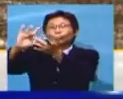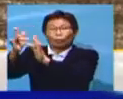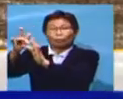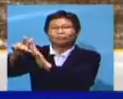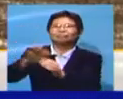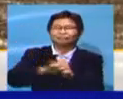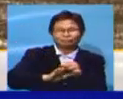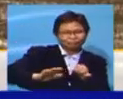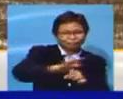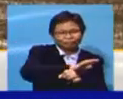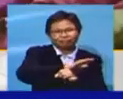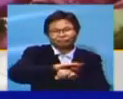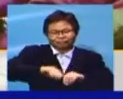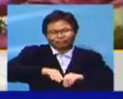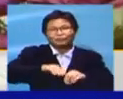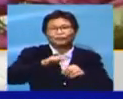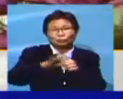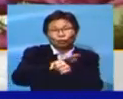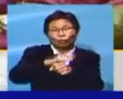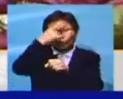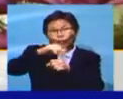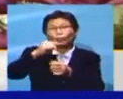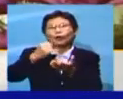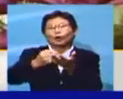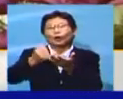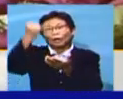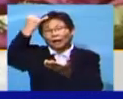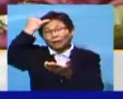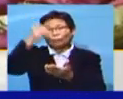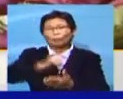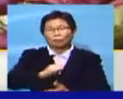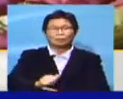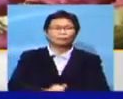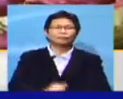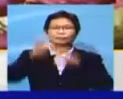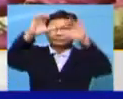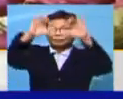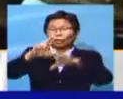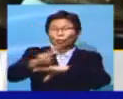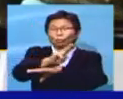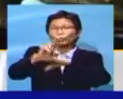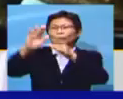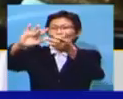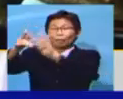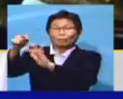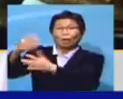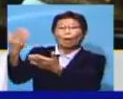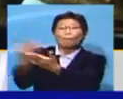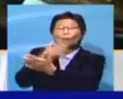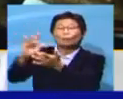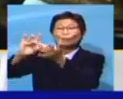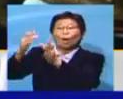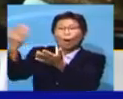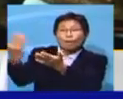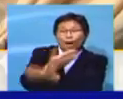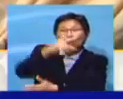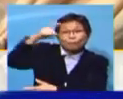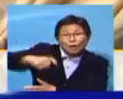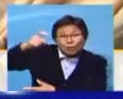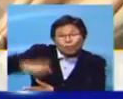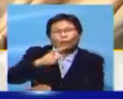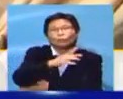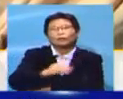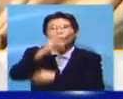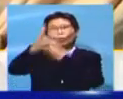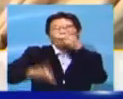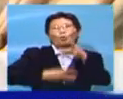penyebaran ilmu agama katanya mengikut perspektif Islam tren penggunaan media baharu ini adalah satu keperluan seiring dunia